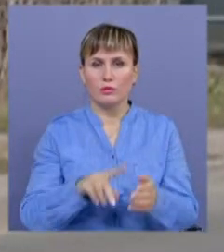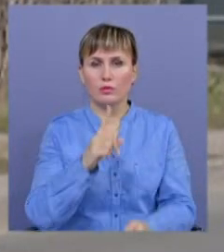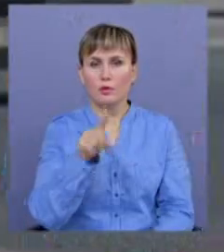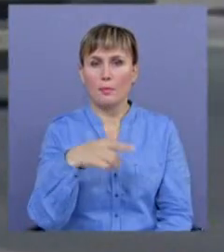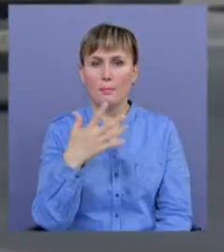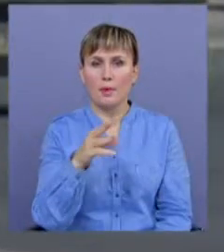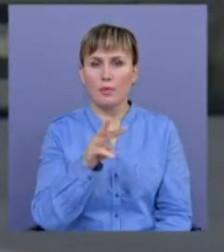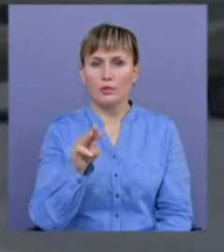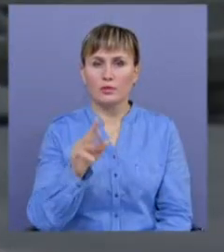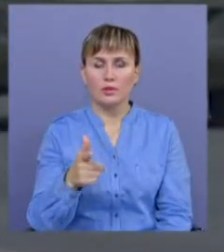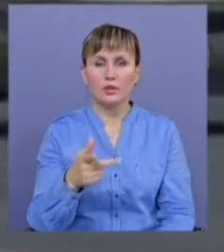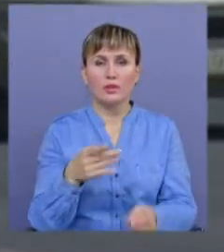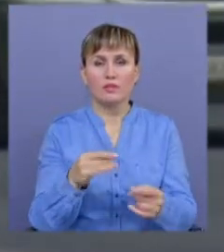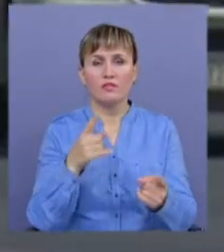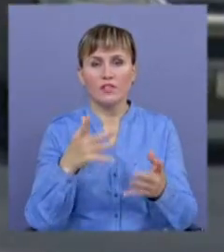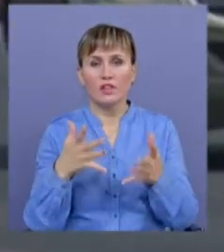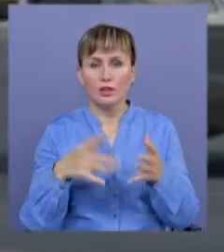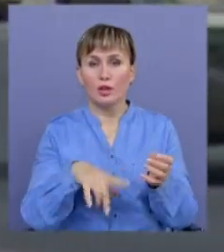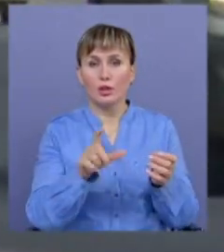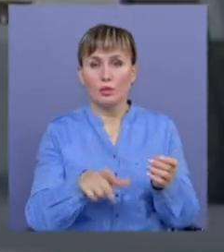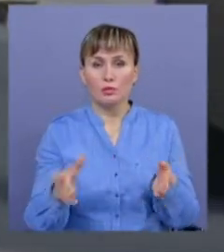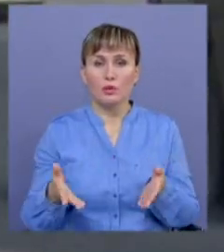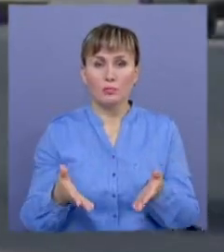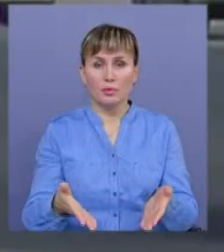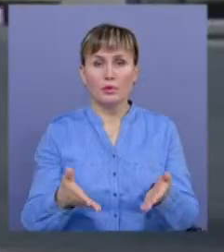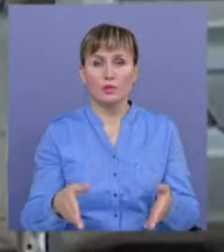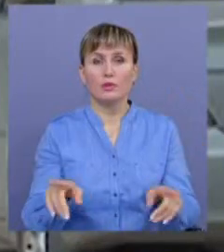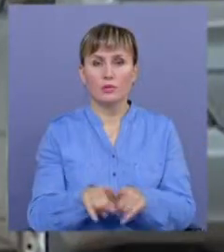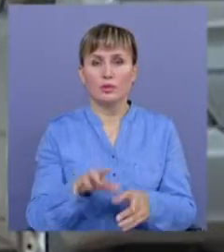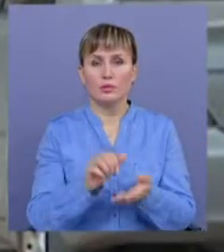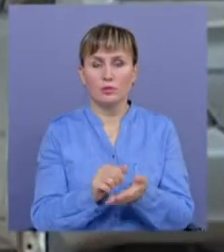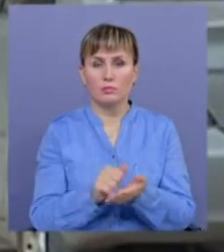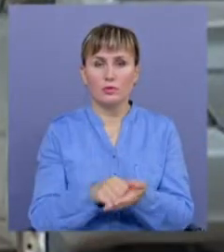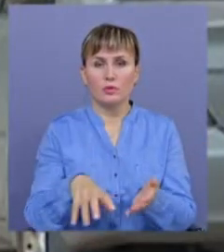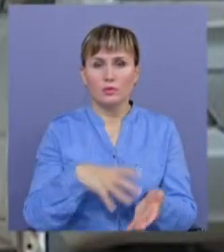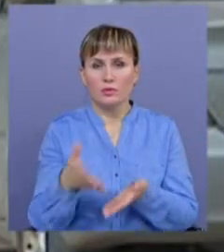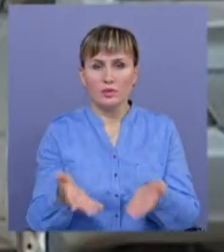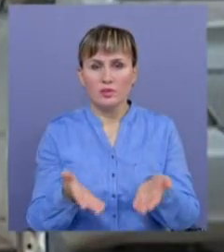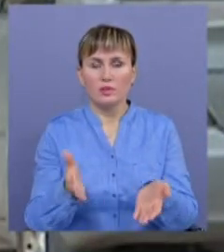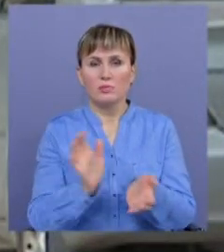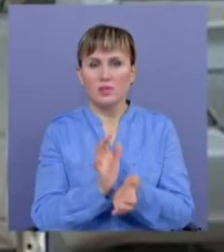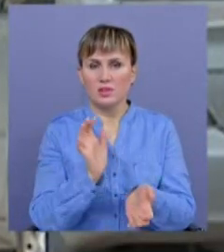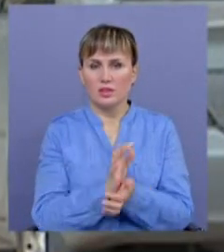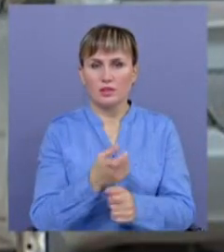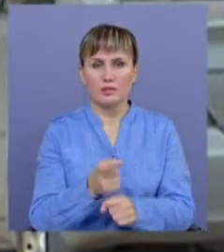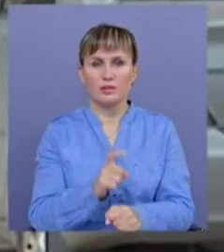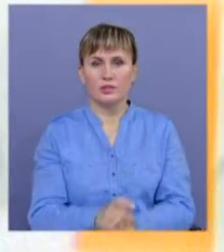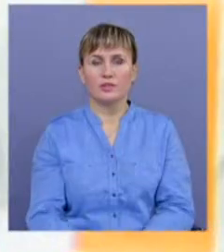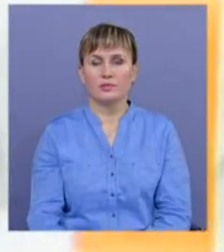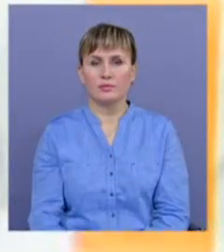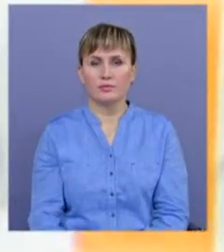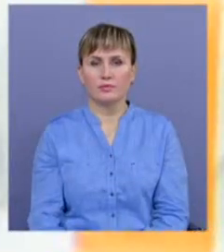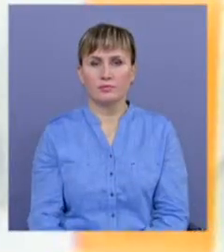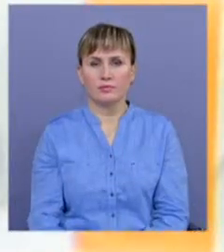1,5 миллиона тенге, поскольку выяснилось, что сотрудники пекарни также занимались кулинарией в антисанитарных условиях.